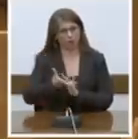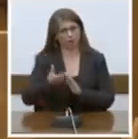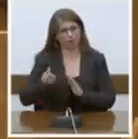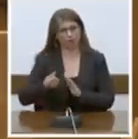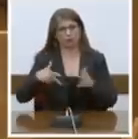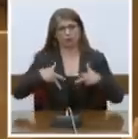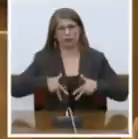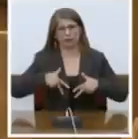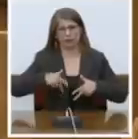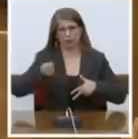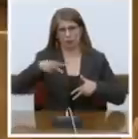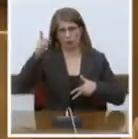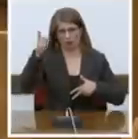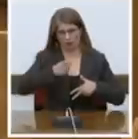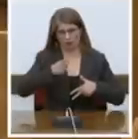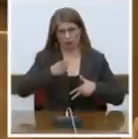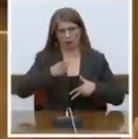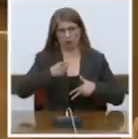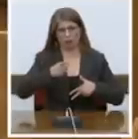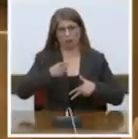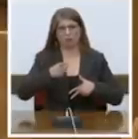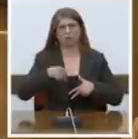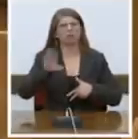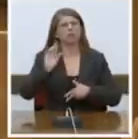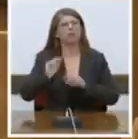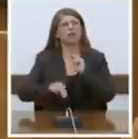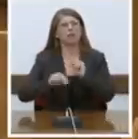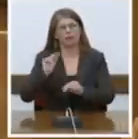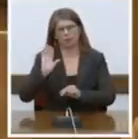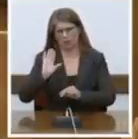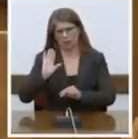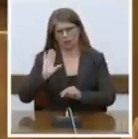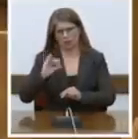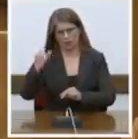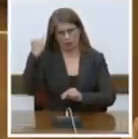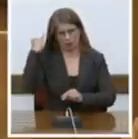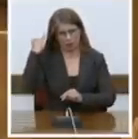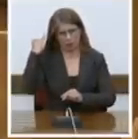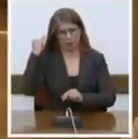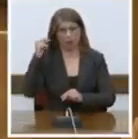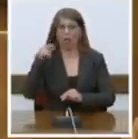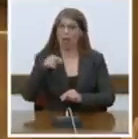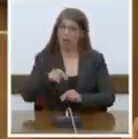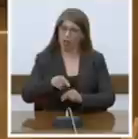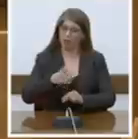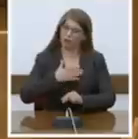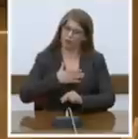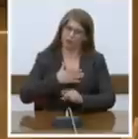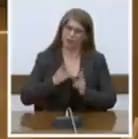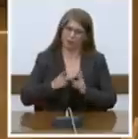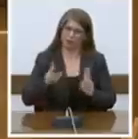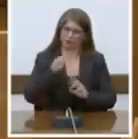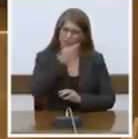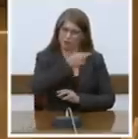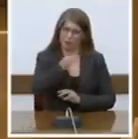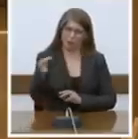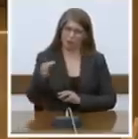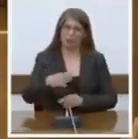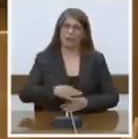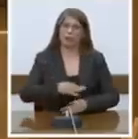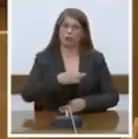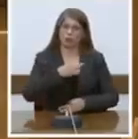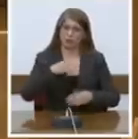κυβερνητική πλειοψηφία καταψηφίζοντας τον αντιπρόεδρό μας. Αυτό θα μου επιτρέψετε να πω προς τους κυρίους